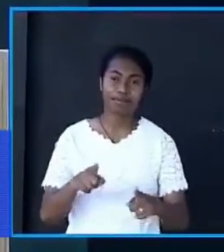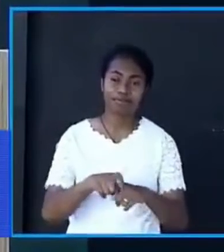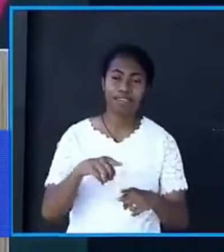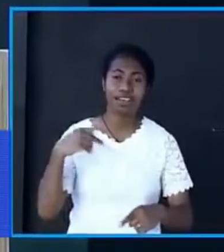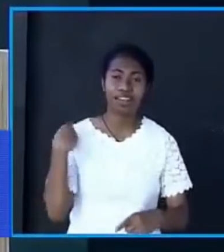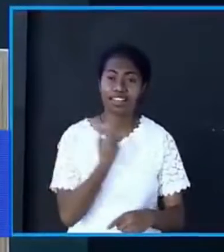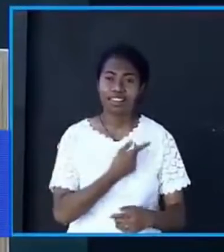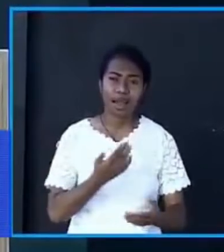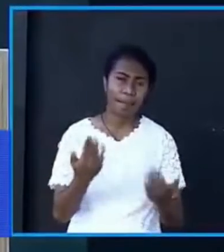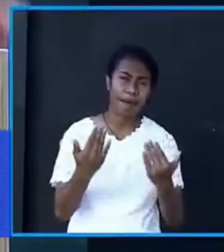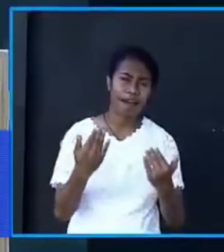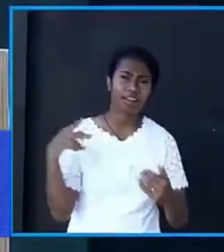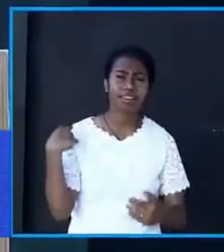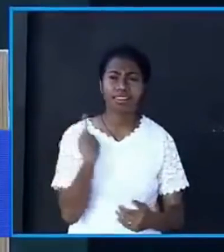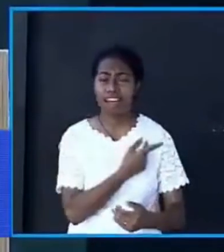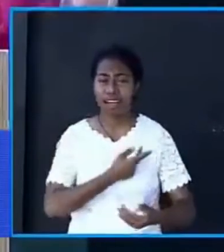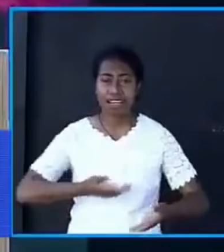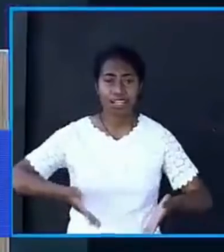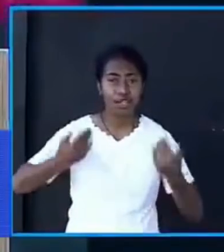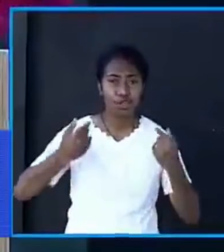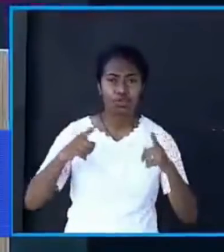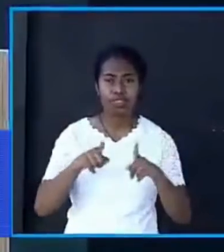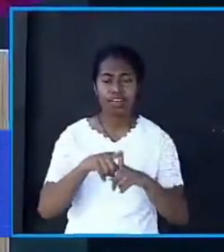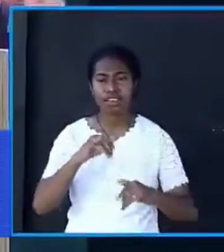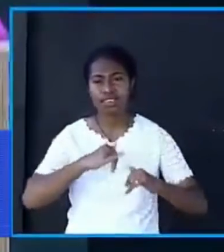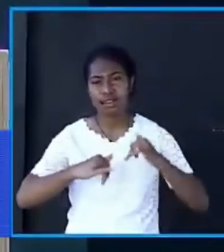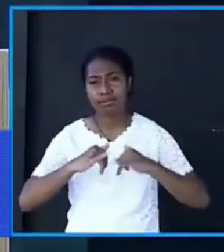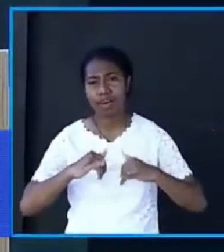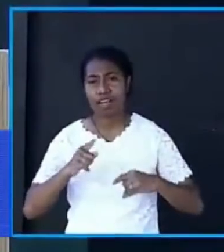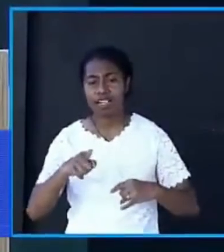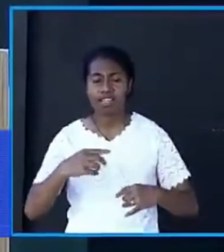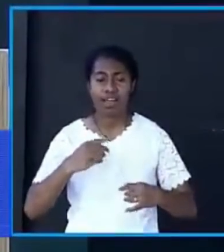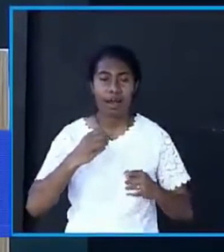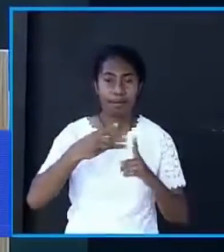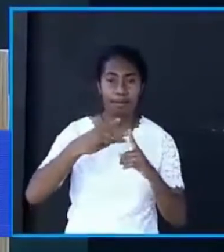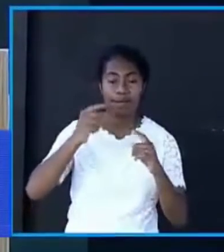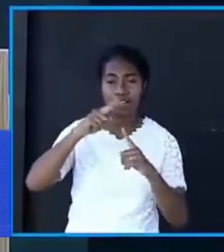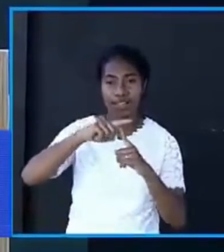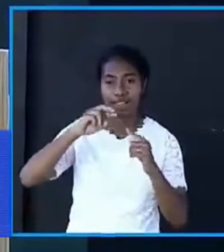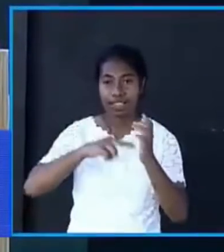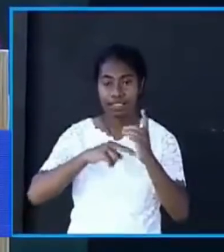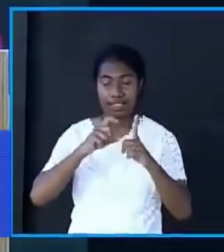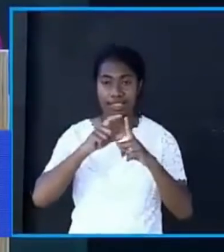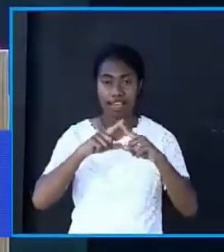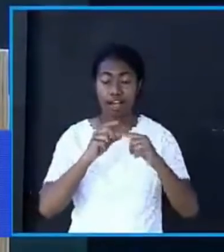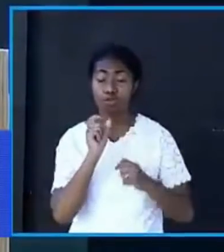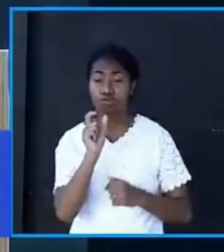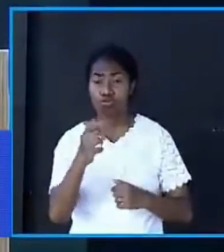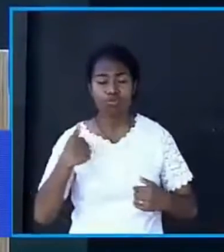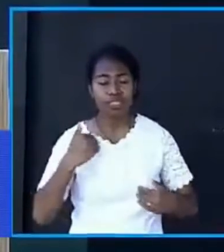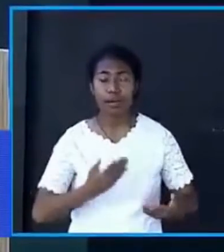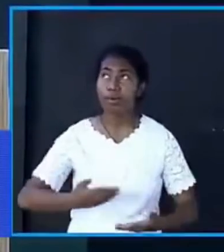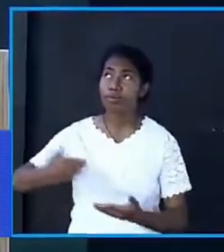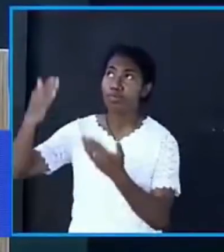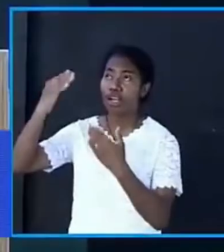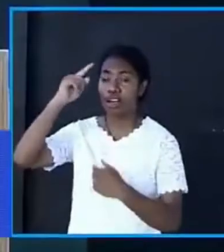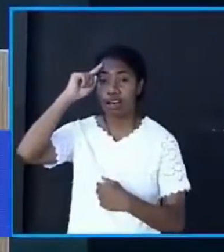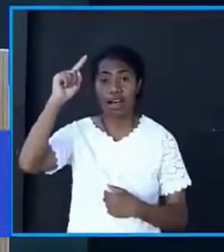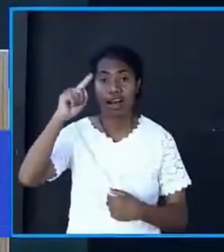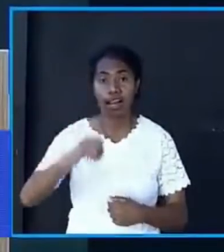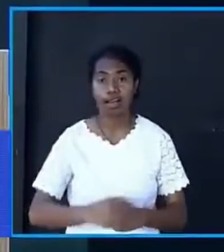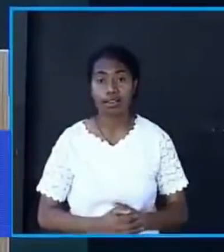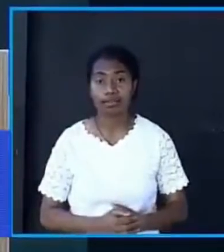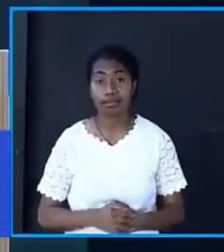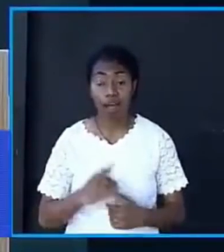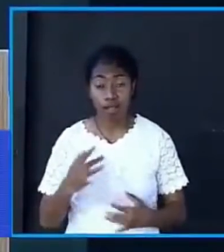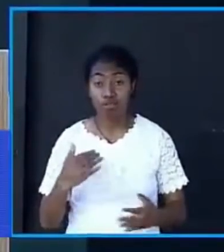kita hidup sedemikian rupa bertindak sedemikian rupa untuk mempermuliakan Allah yang telah